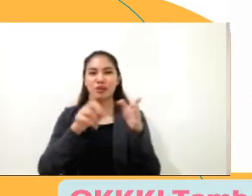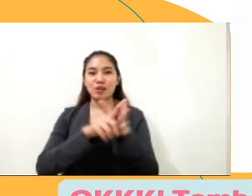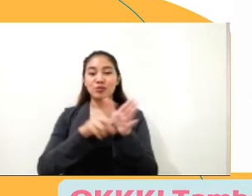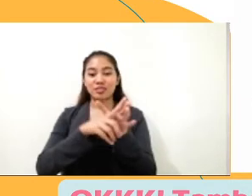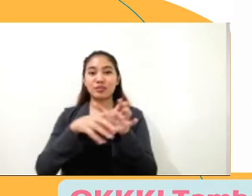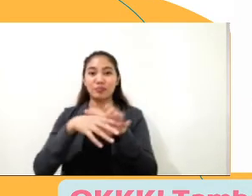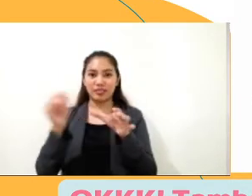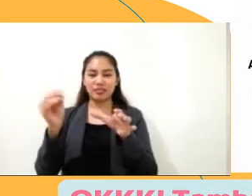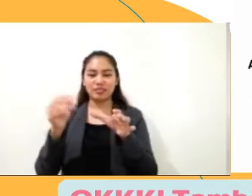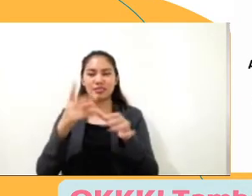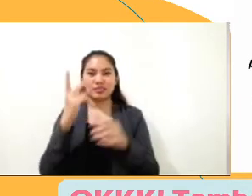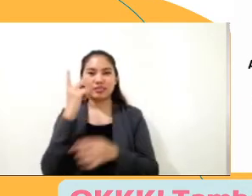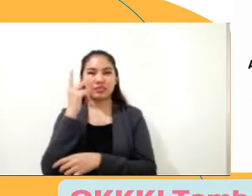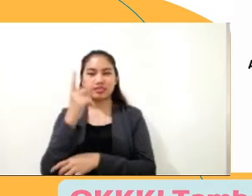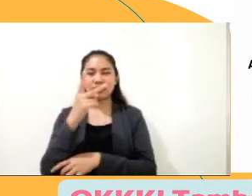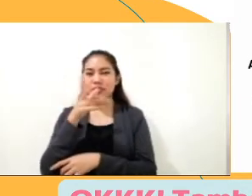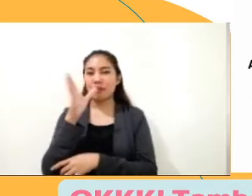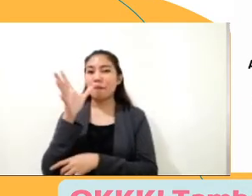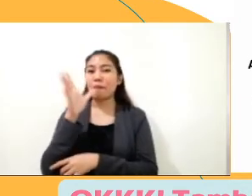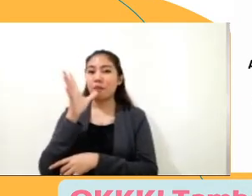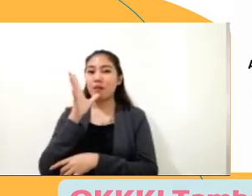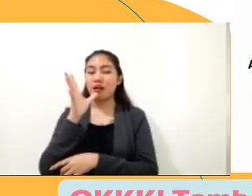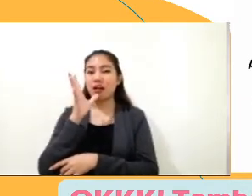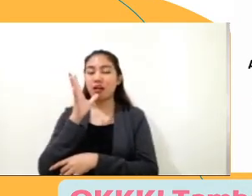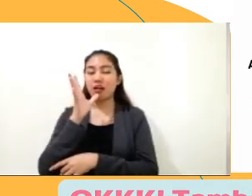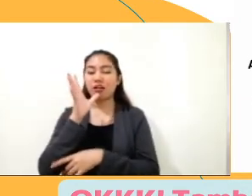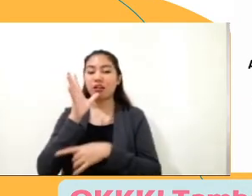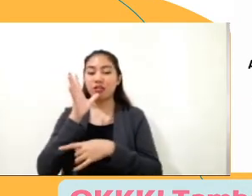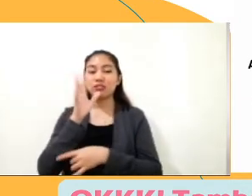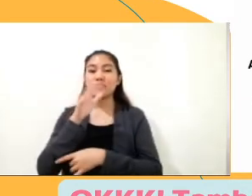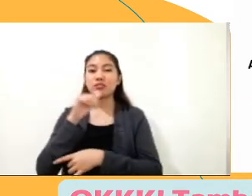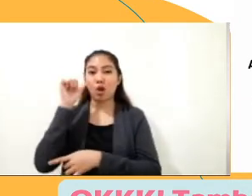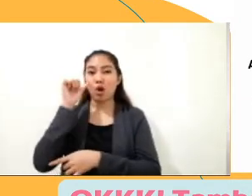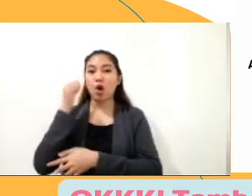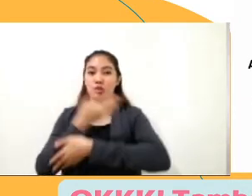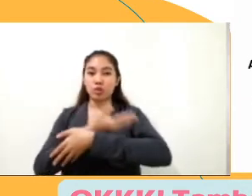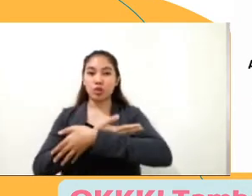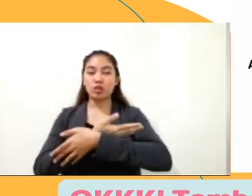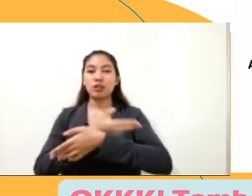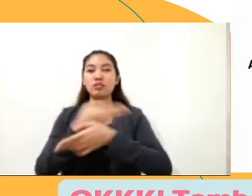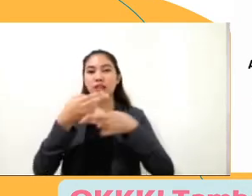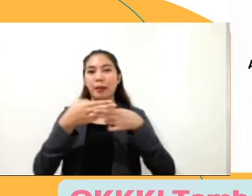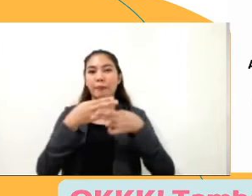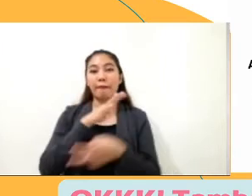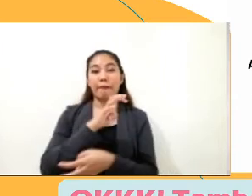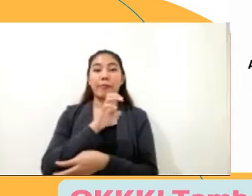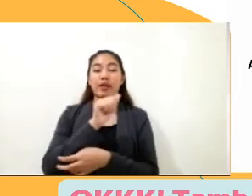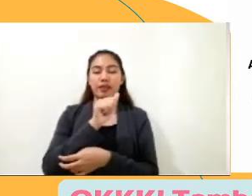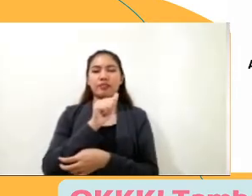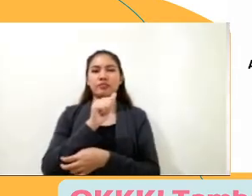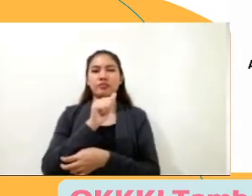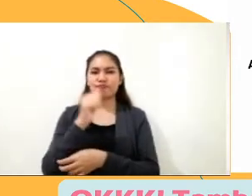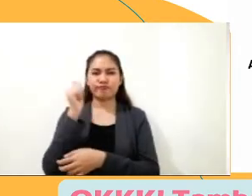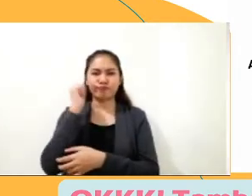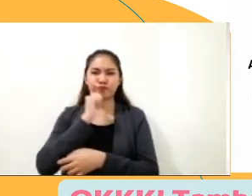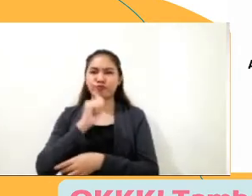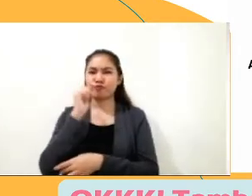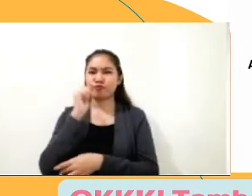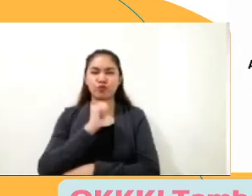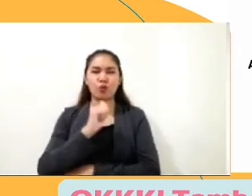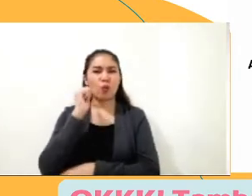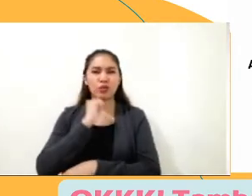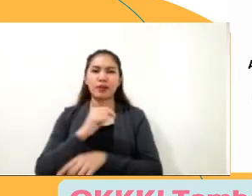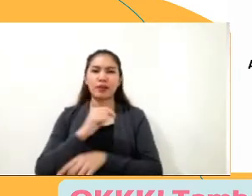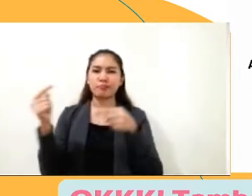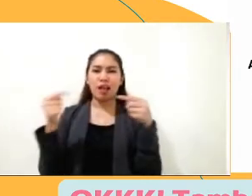ang mag-inang si Josefina at ang babaeng anak nito na si Beang. Sa halos araw-araw nilang pagtatalo,